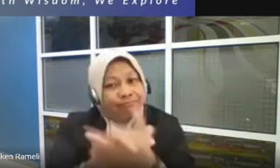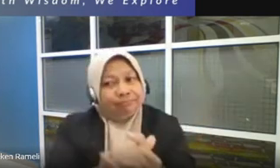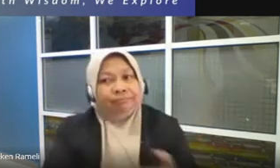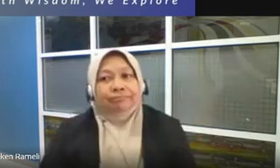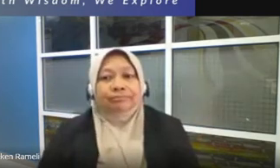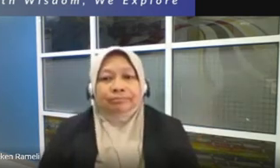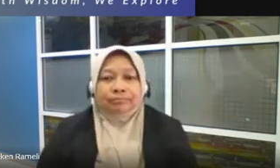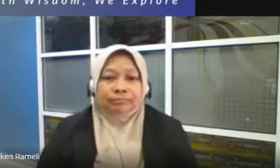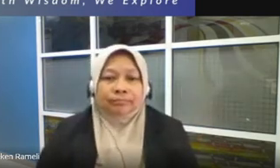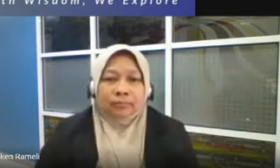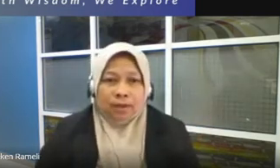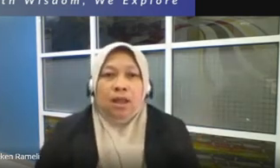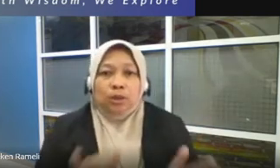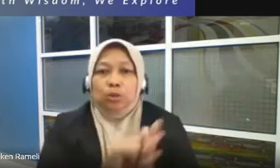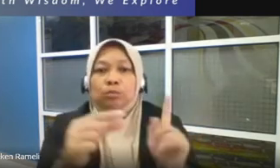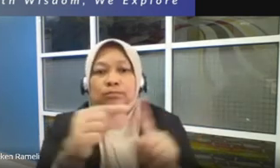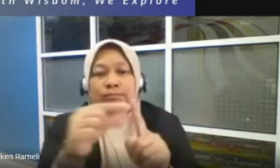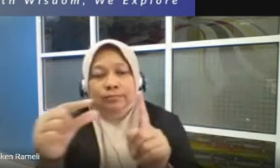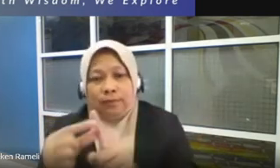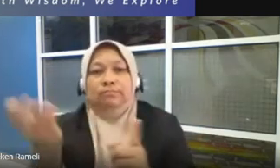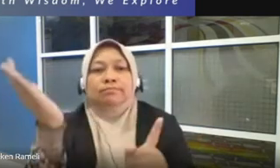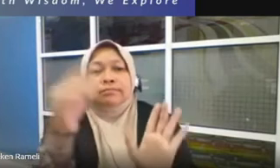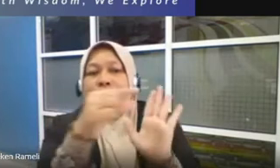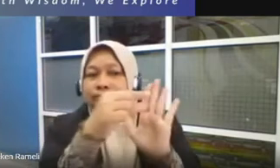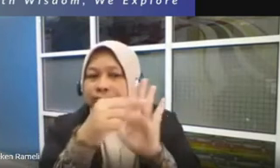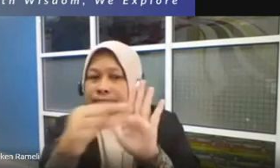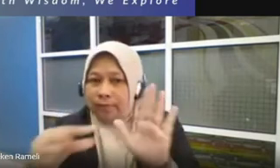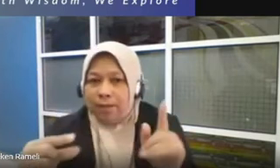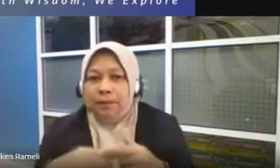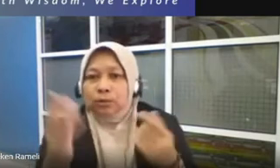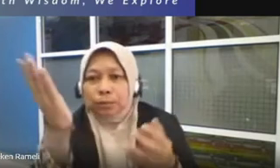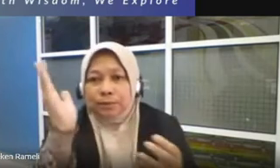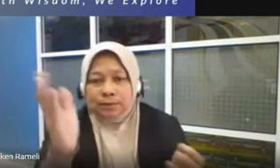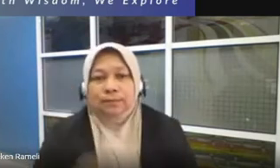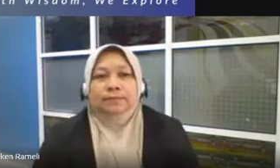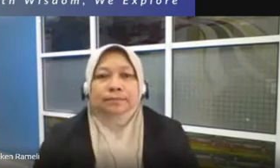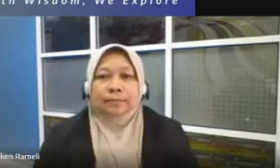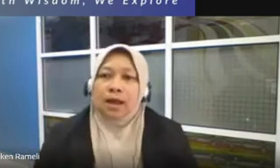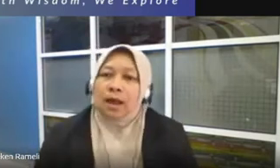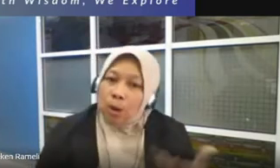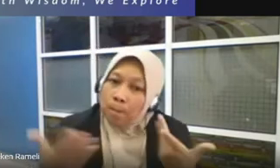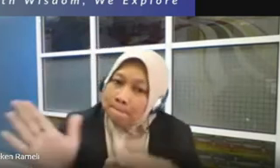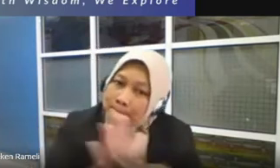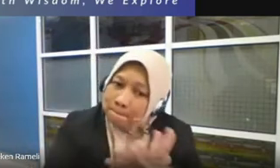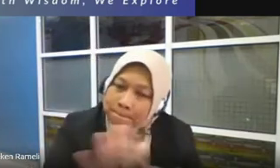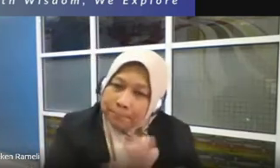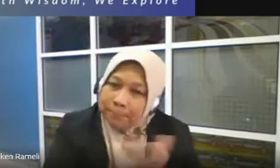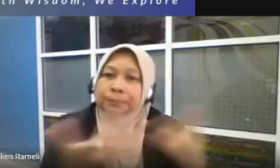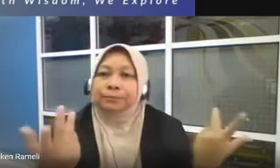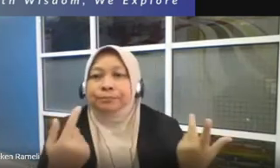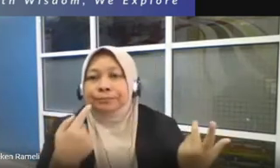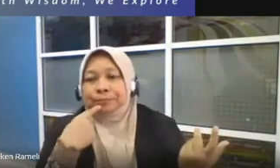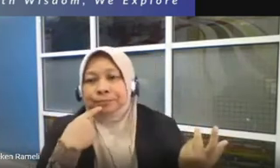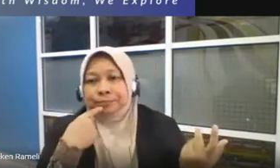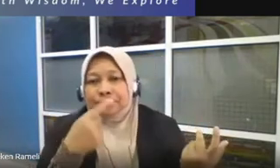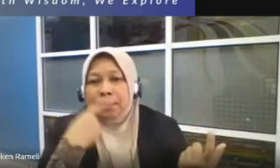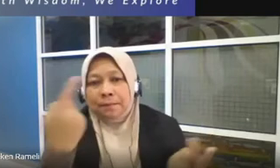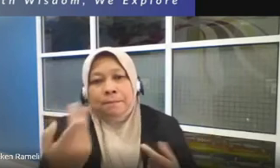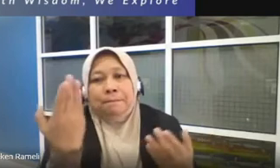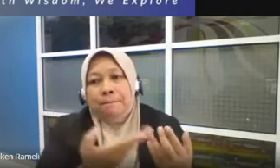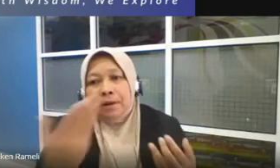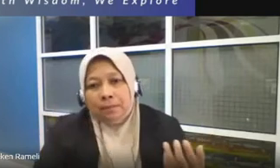Ini merupakan kandungan pembentangan, konten untuk you punya presentation, you punya business pitching, you punya product